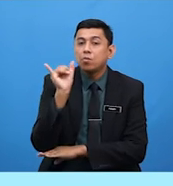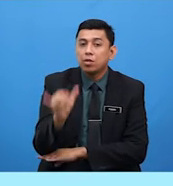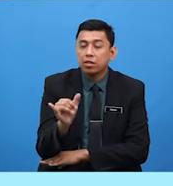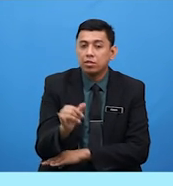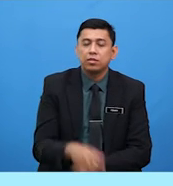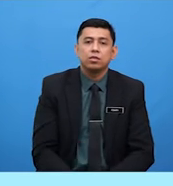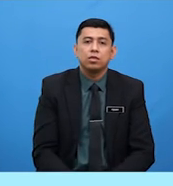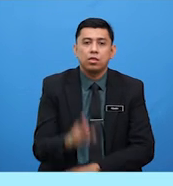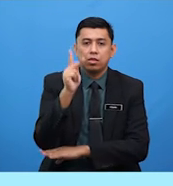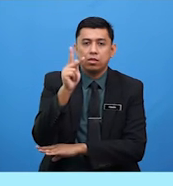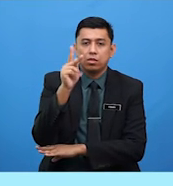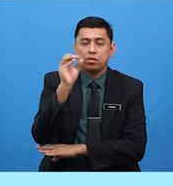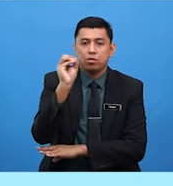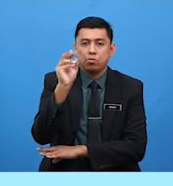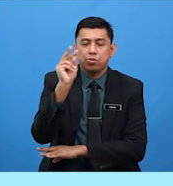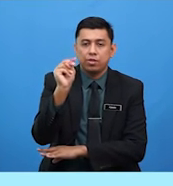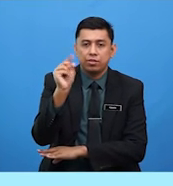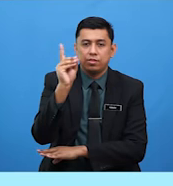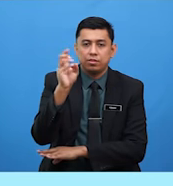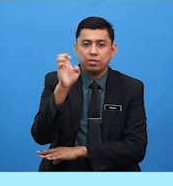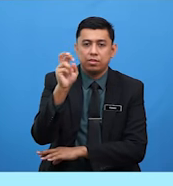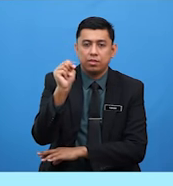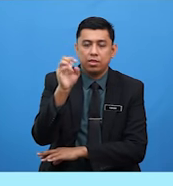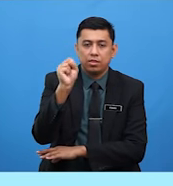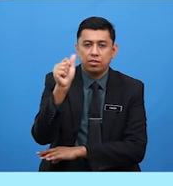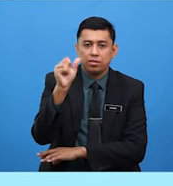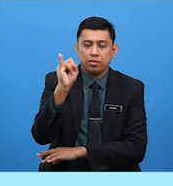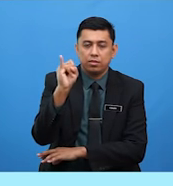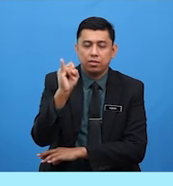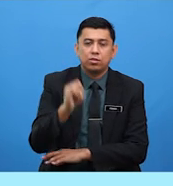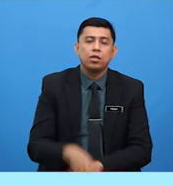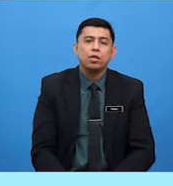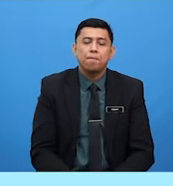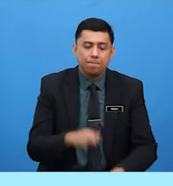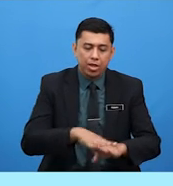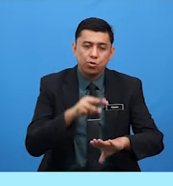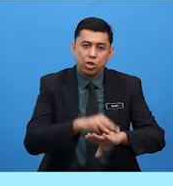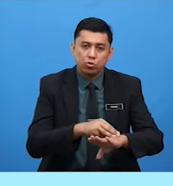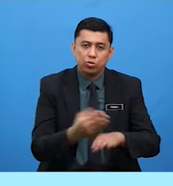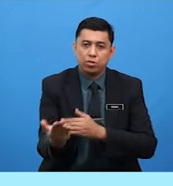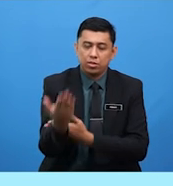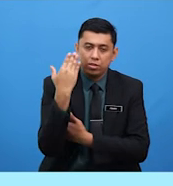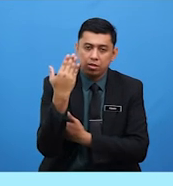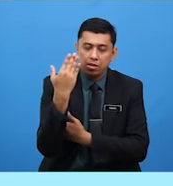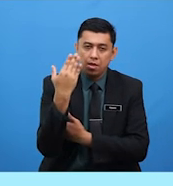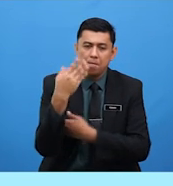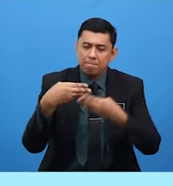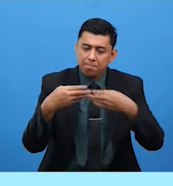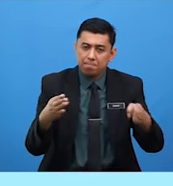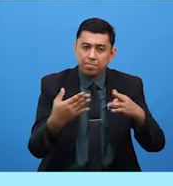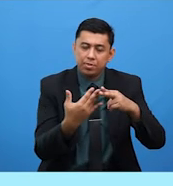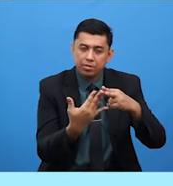Ya, kondensasi. Wap air dalam udara terkondensasi pada waktu pagi kerana pembebasan